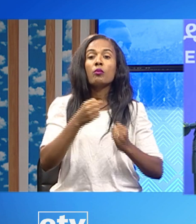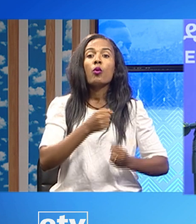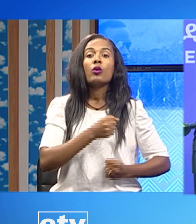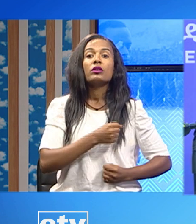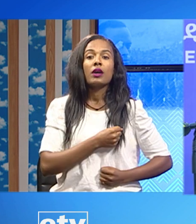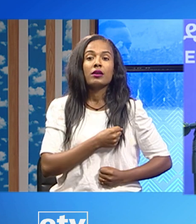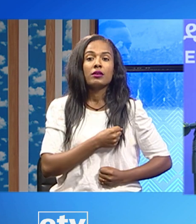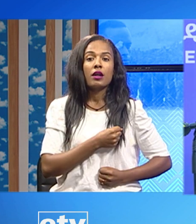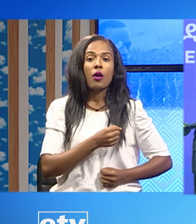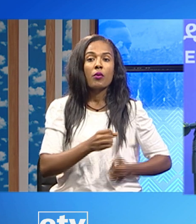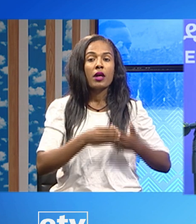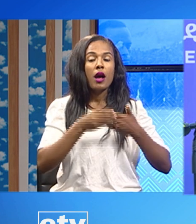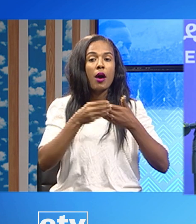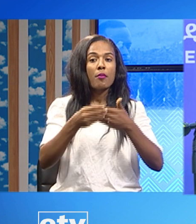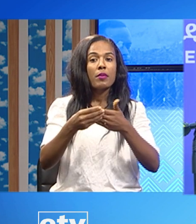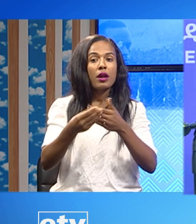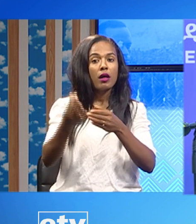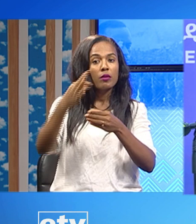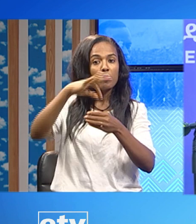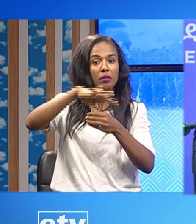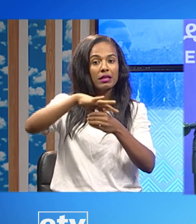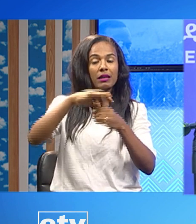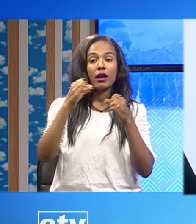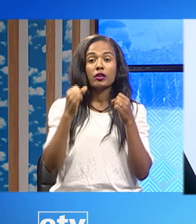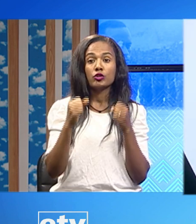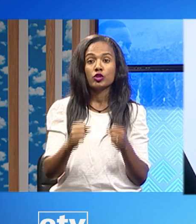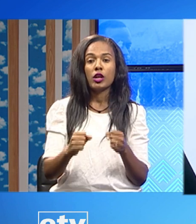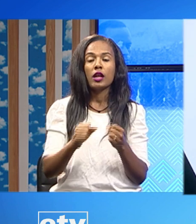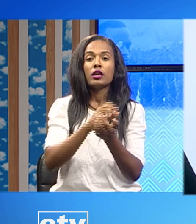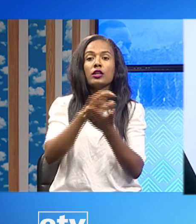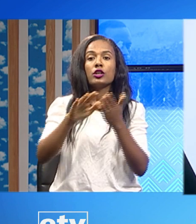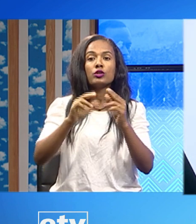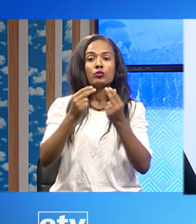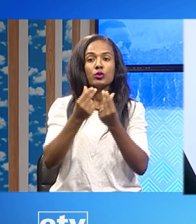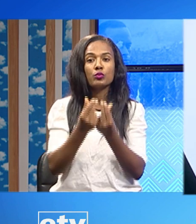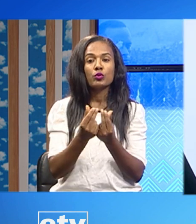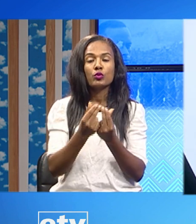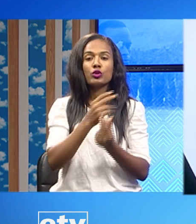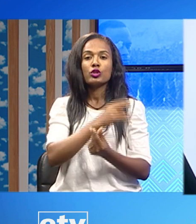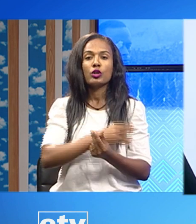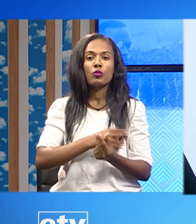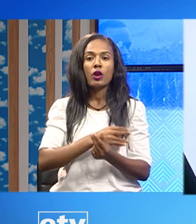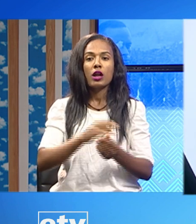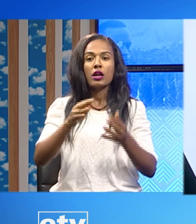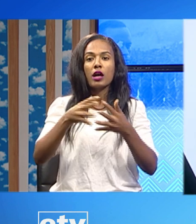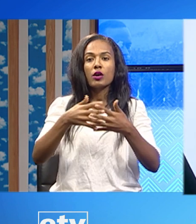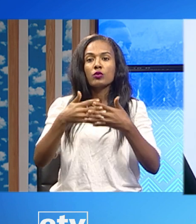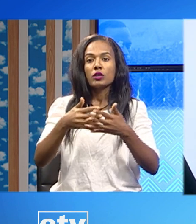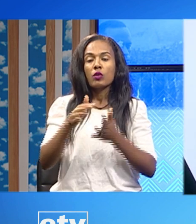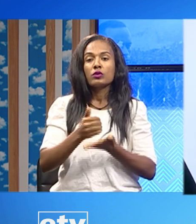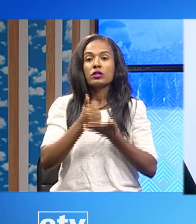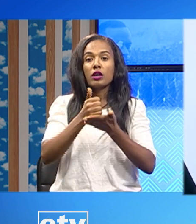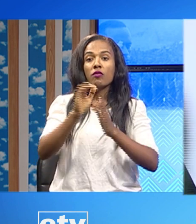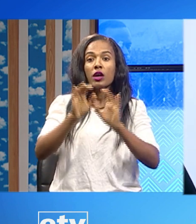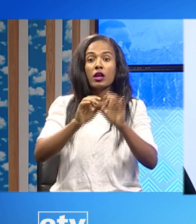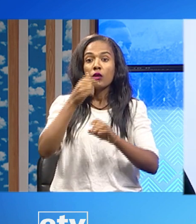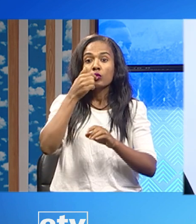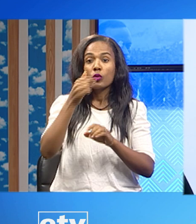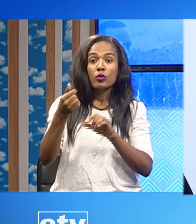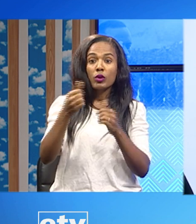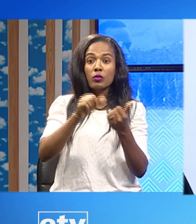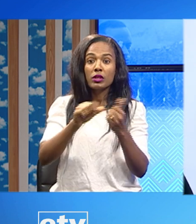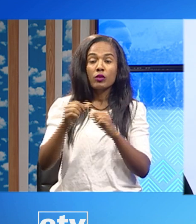በወታደራዊ አመራር መተካት ይችላል። ለሽብር ቡድኖች የሞራልና የቁሳቁስ ድጋፍ ያደርጋሉ ተብለው